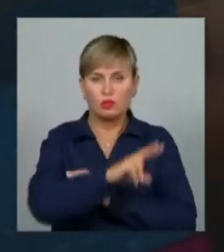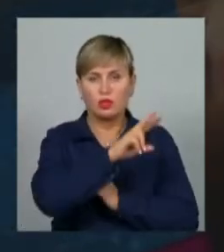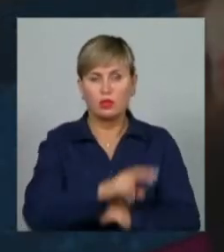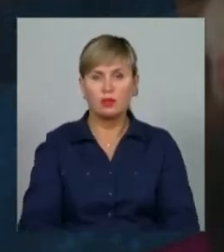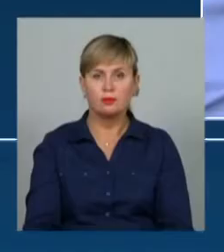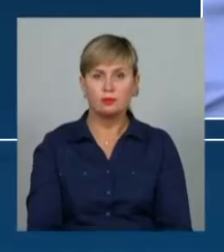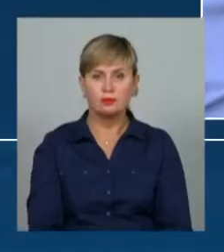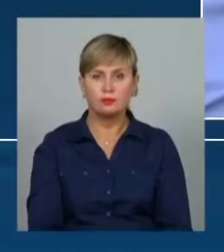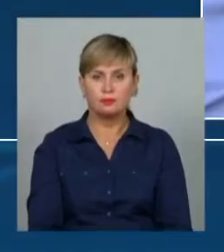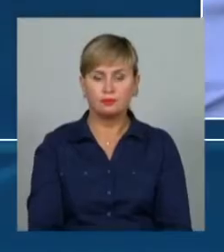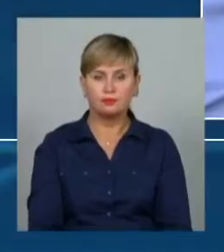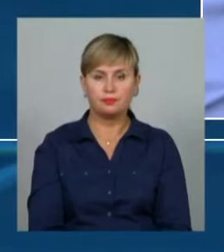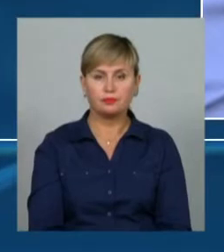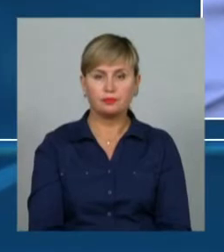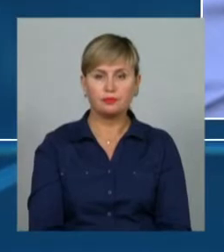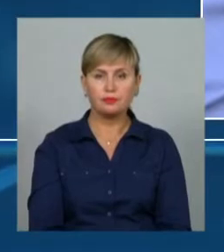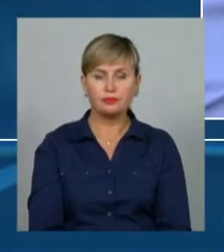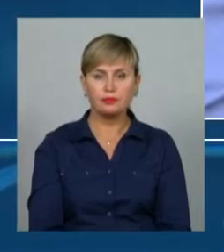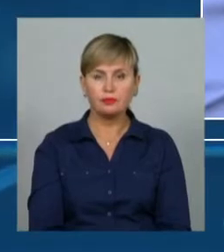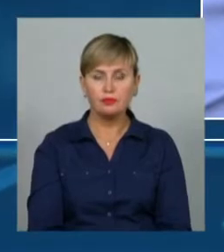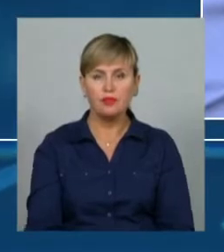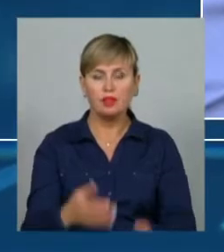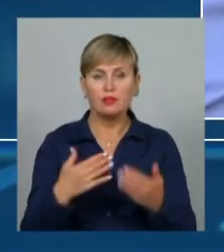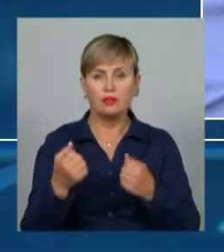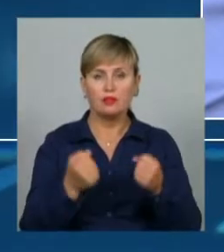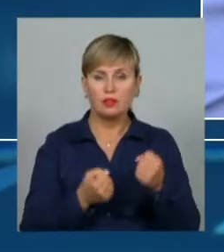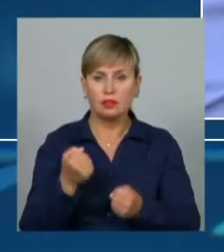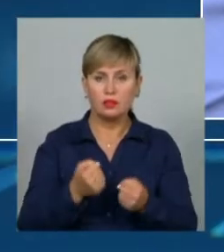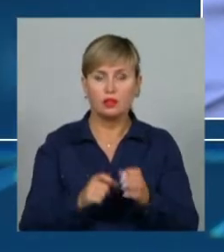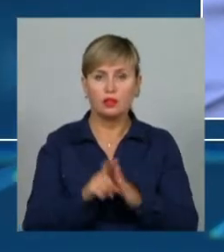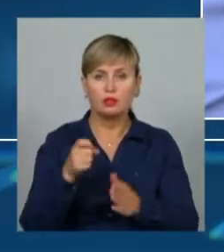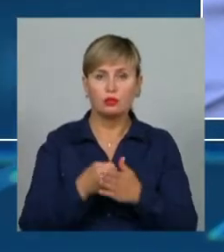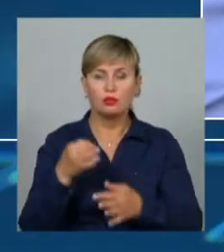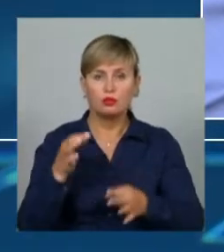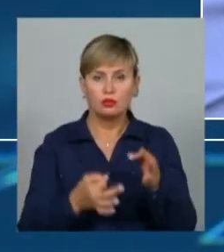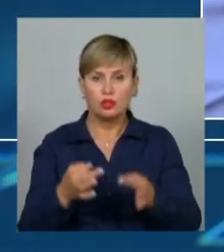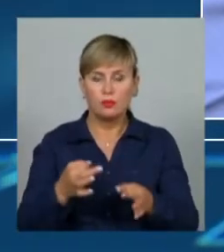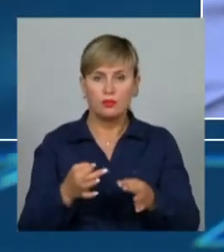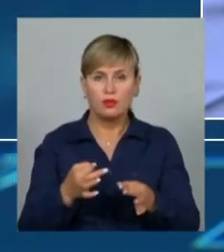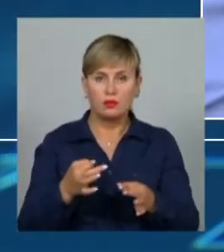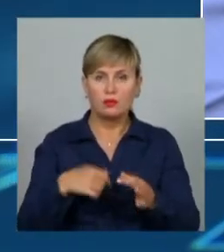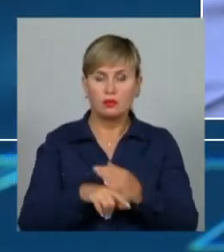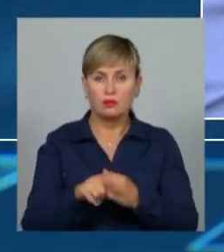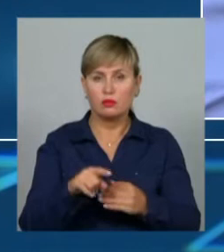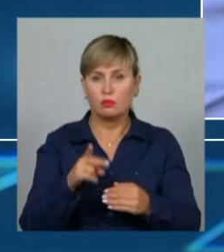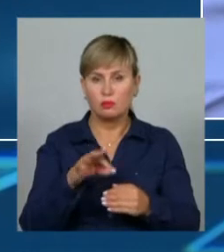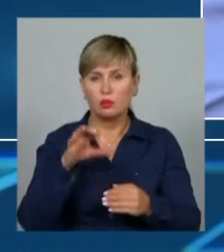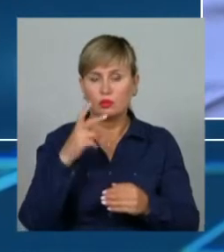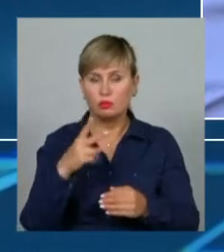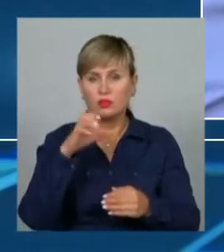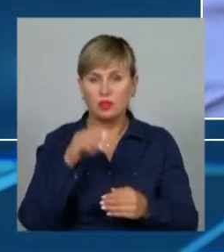аварии. В отношении водителя начато досудебное расследование по двум статьям Уголовного кодекса Республики